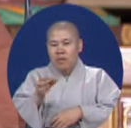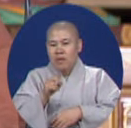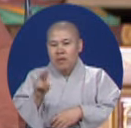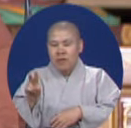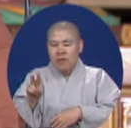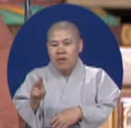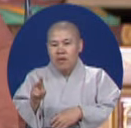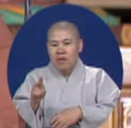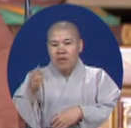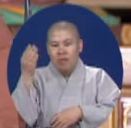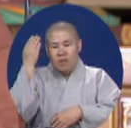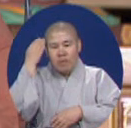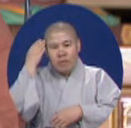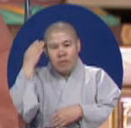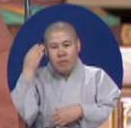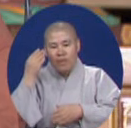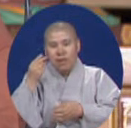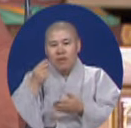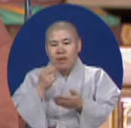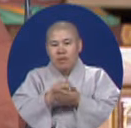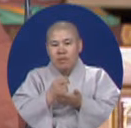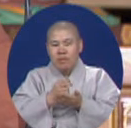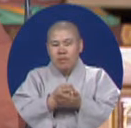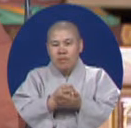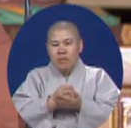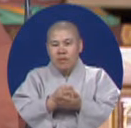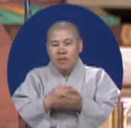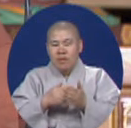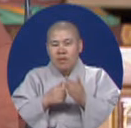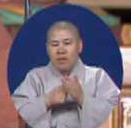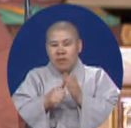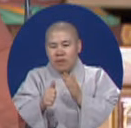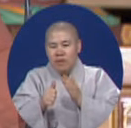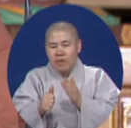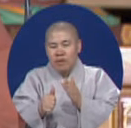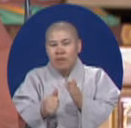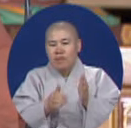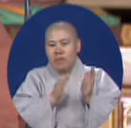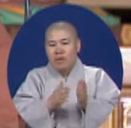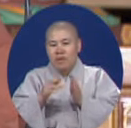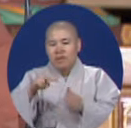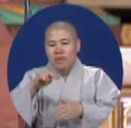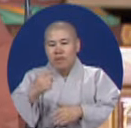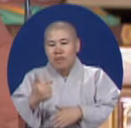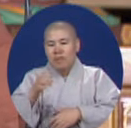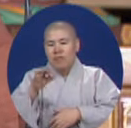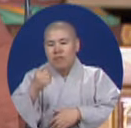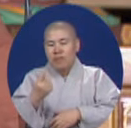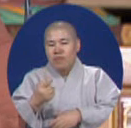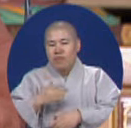보리도. 보리도에 드는 과정이 있는데 그게 도노예요. 그 도노가 뭐냐? 나의 마음과